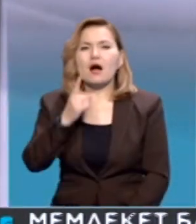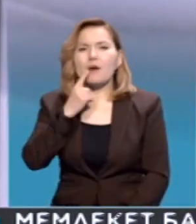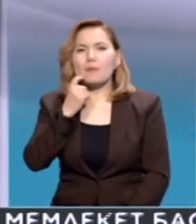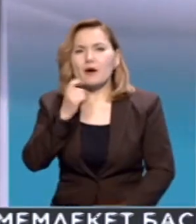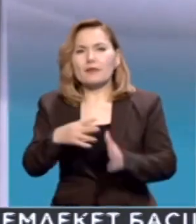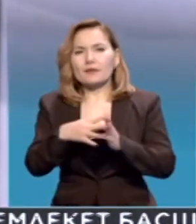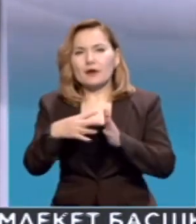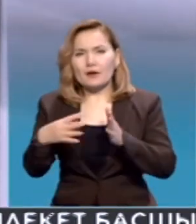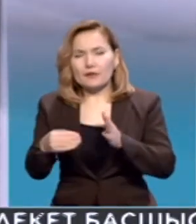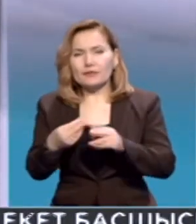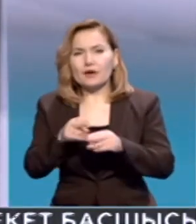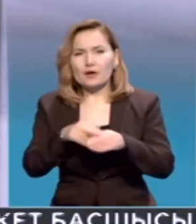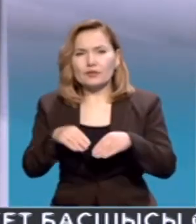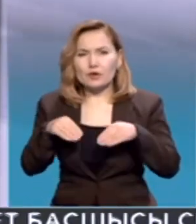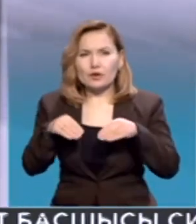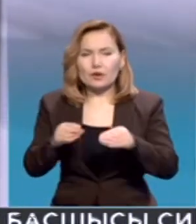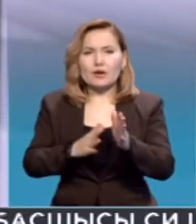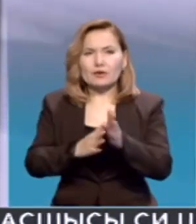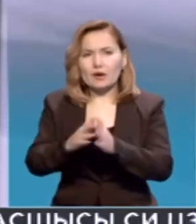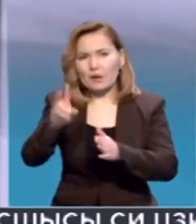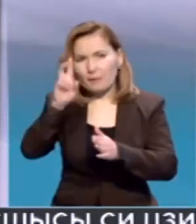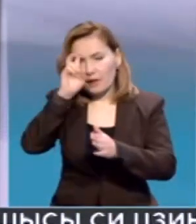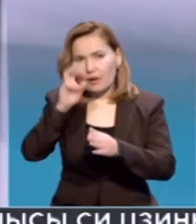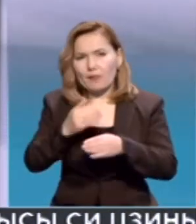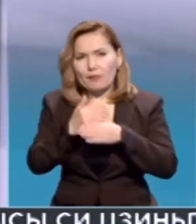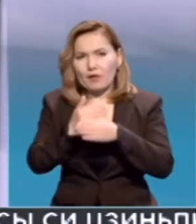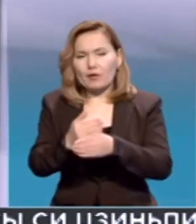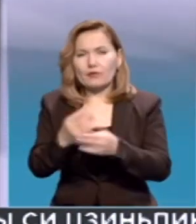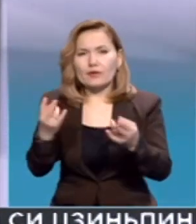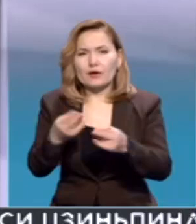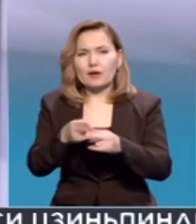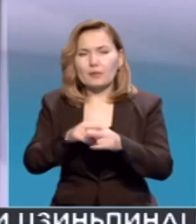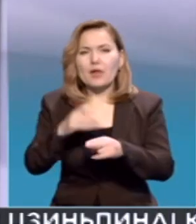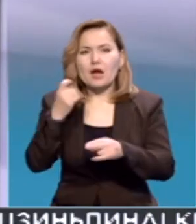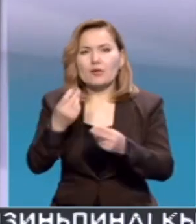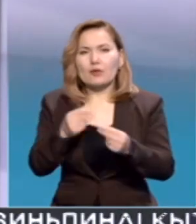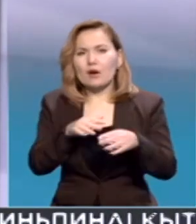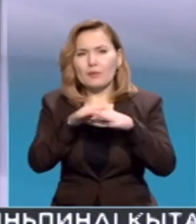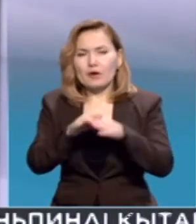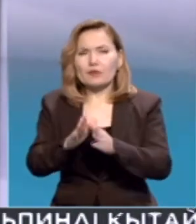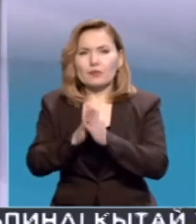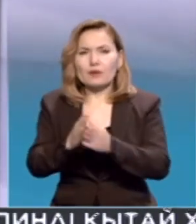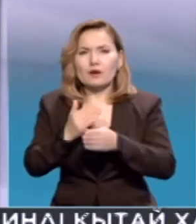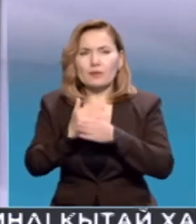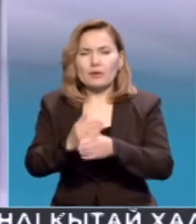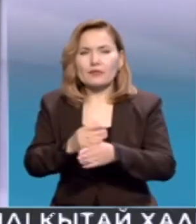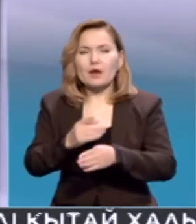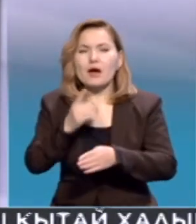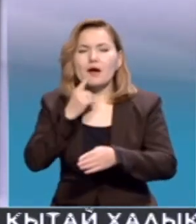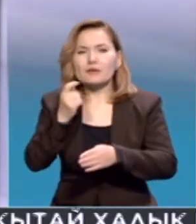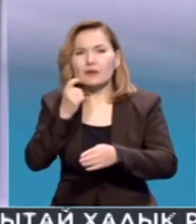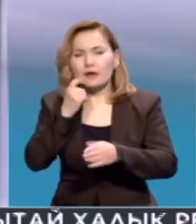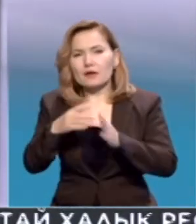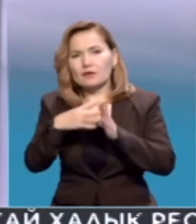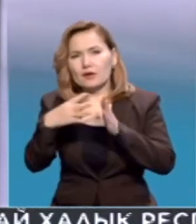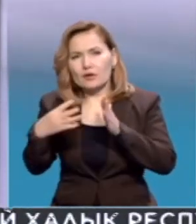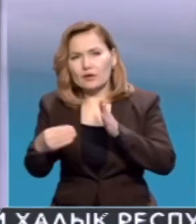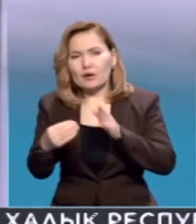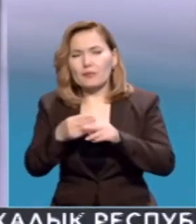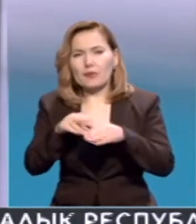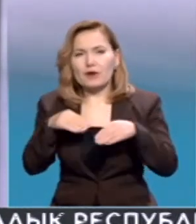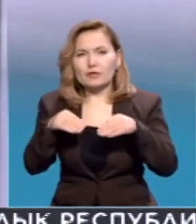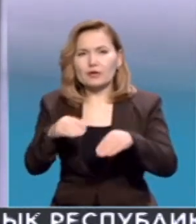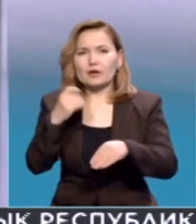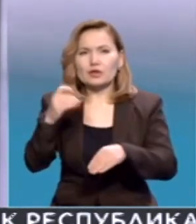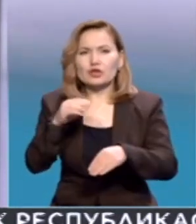Қант қызылшасының аналық тұқымын өсіру үшін мемлекеттен қолдау қажет. Шаруалар субсидия бөлуді сұрайды. Тәтті түбірдің тұқымын өндіретін жалғыз